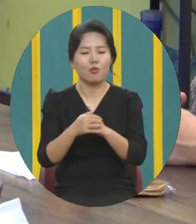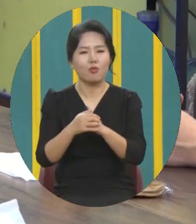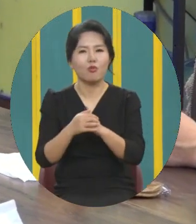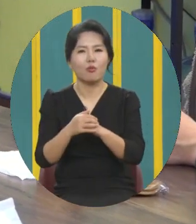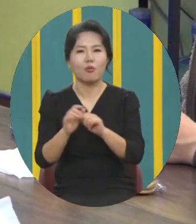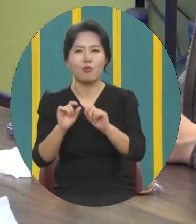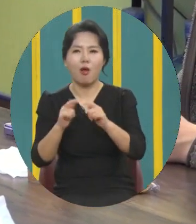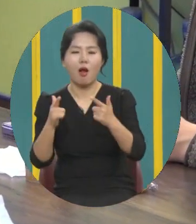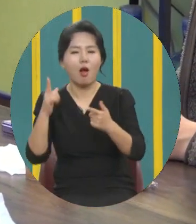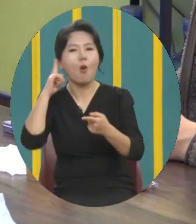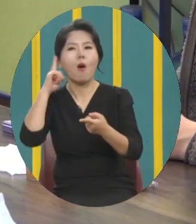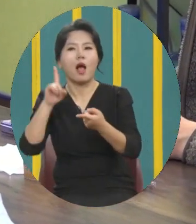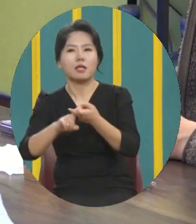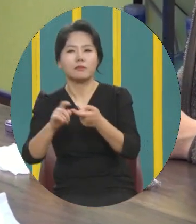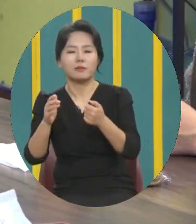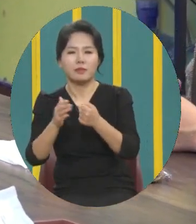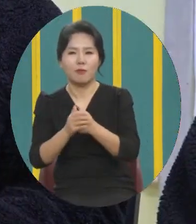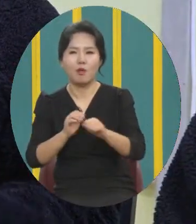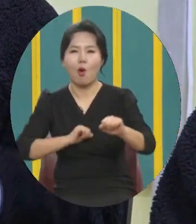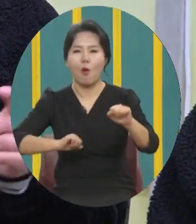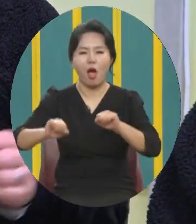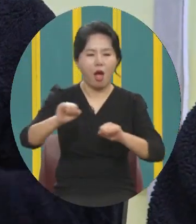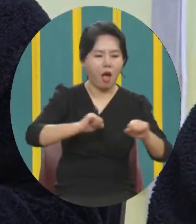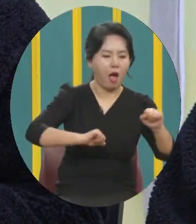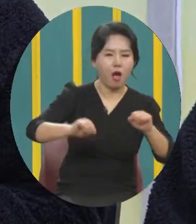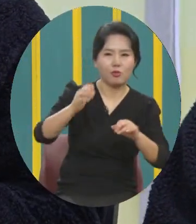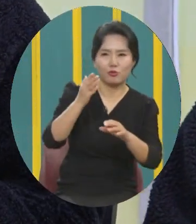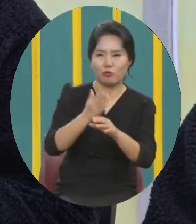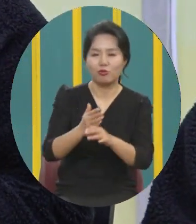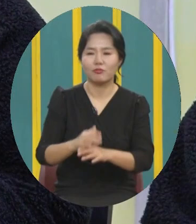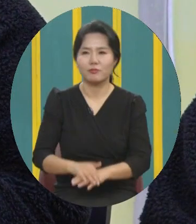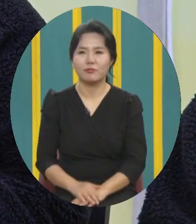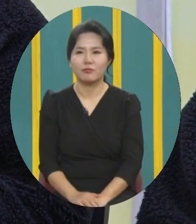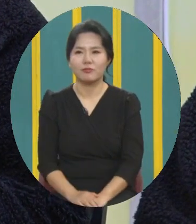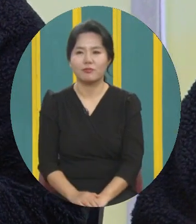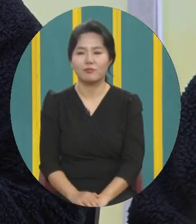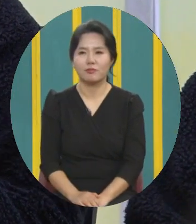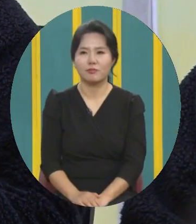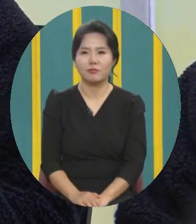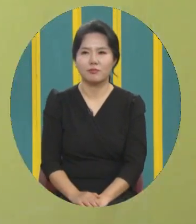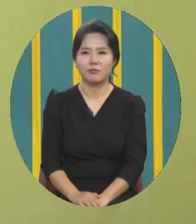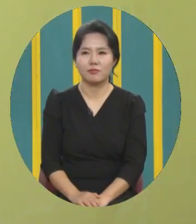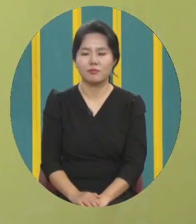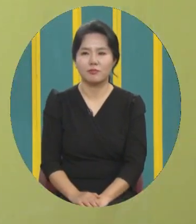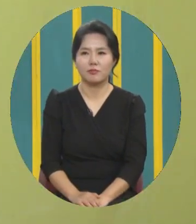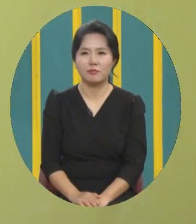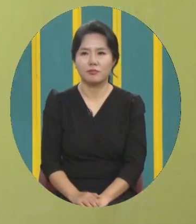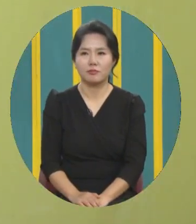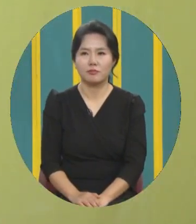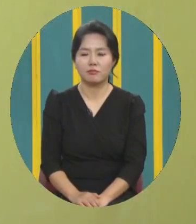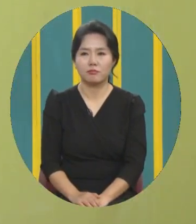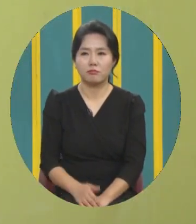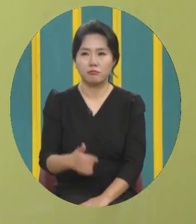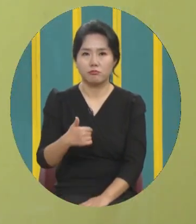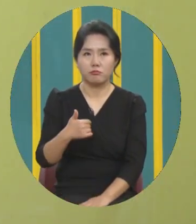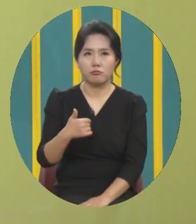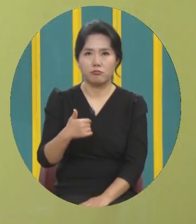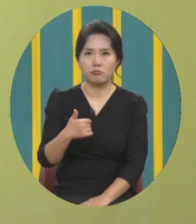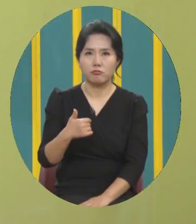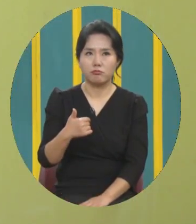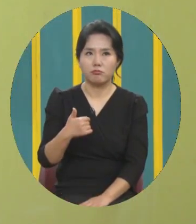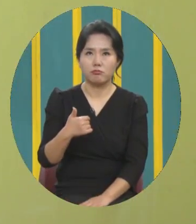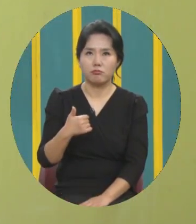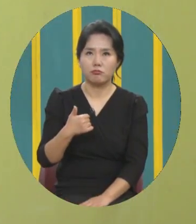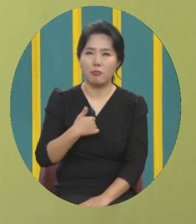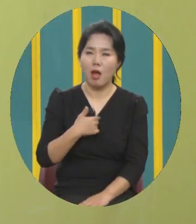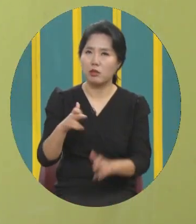연계 적극적으로 활동하고 있다는데요. 저희 아이는 그거를 스스로 대변할 수 없으니까 비장애일 때 미처 몰랐 여러